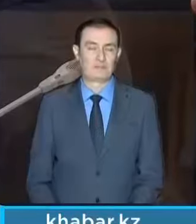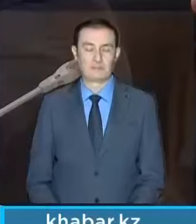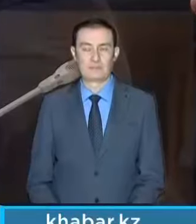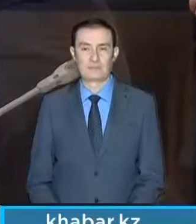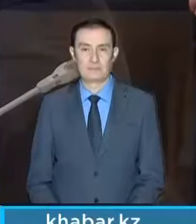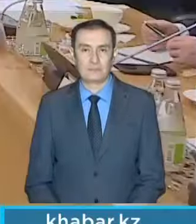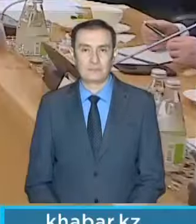Республик